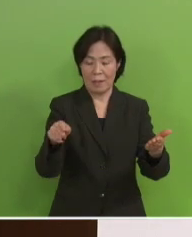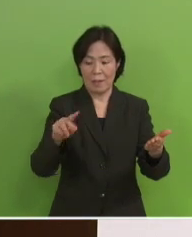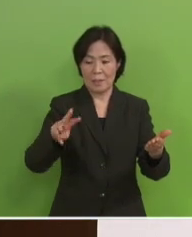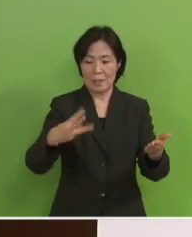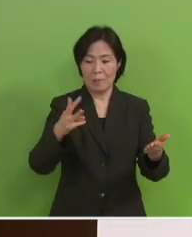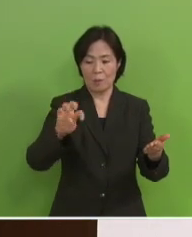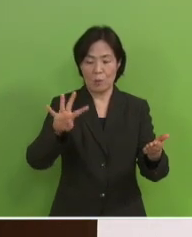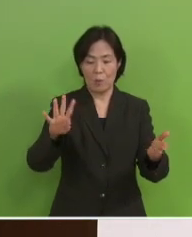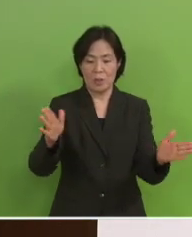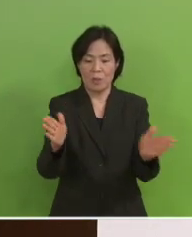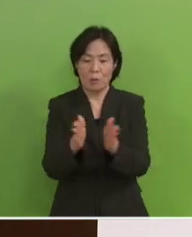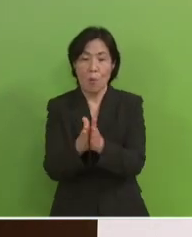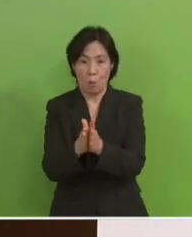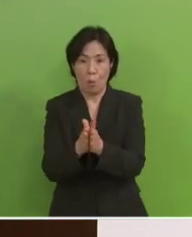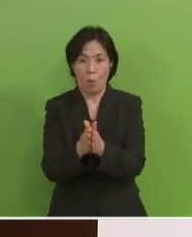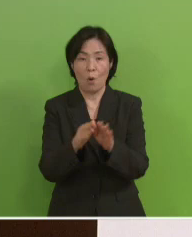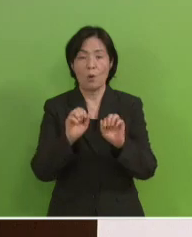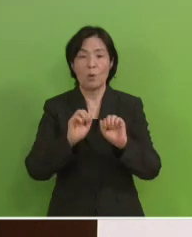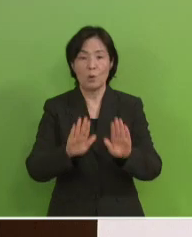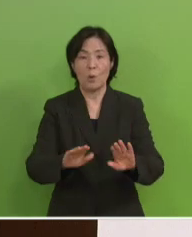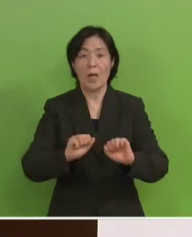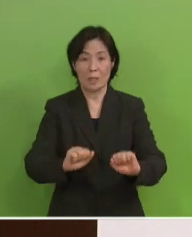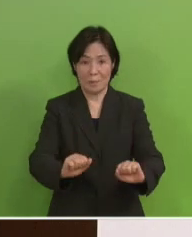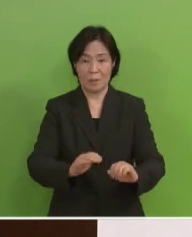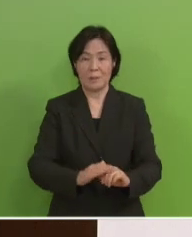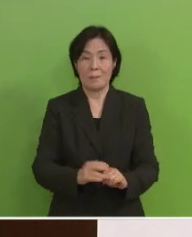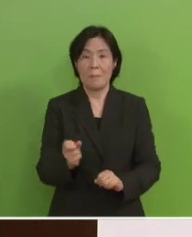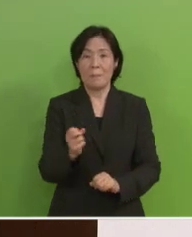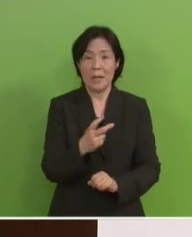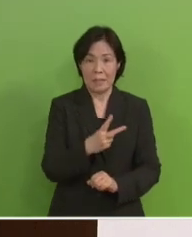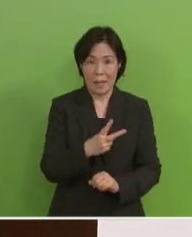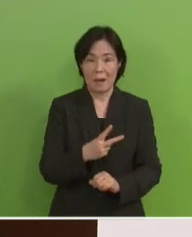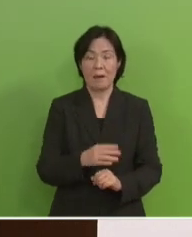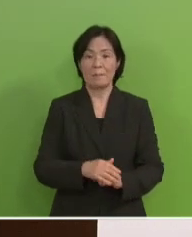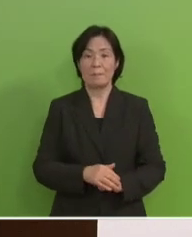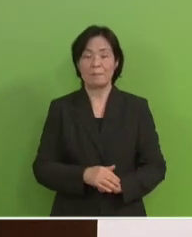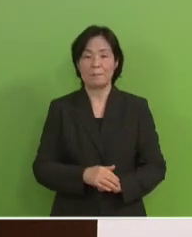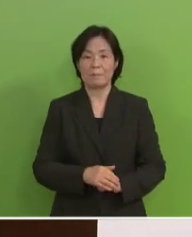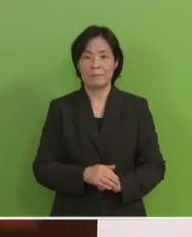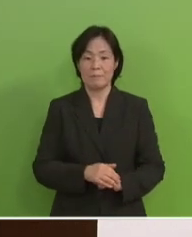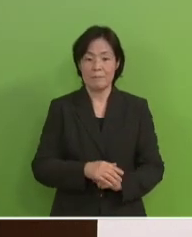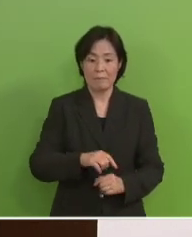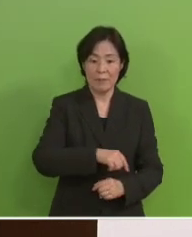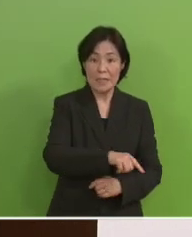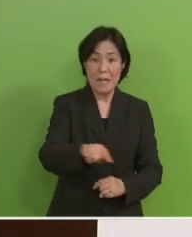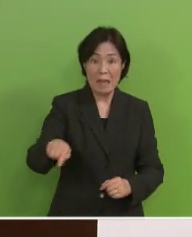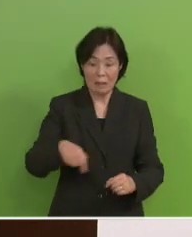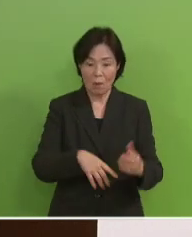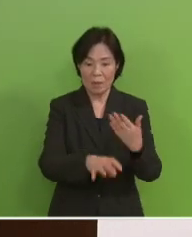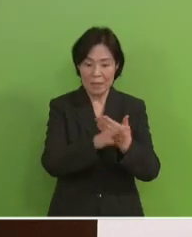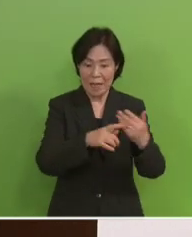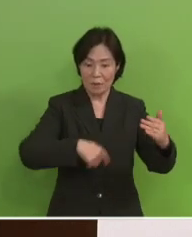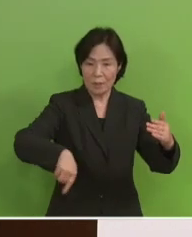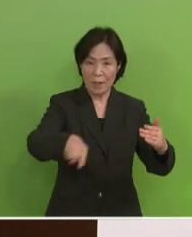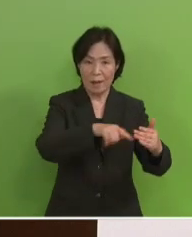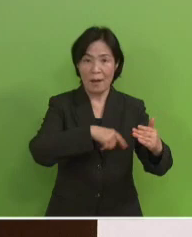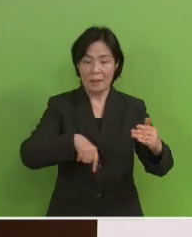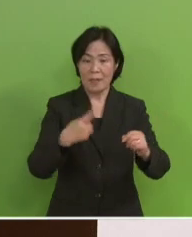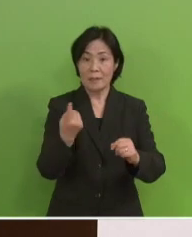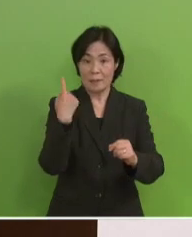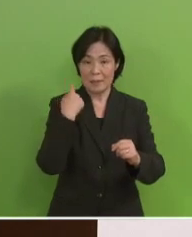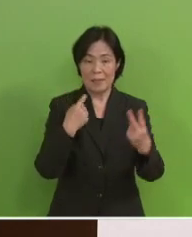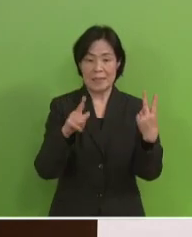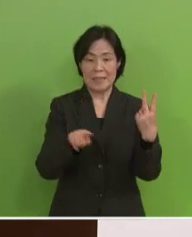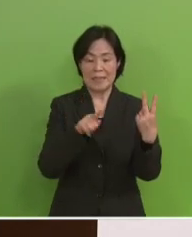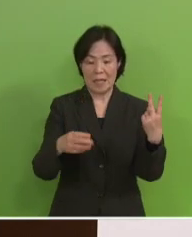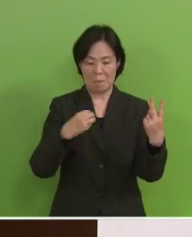方に統合を今日からいたしますまた明日これはいこれらの一連の事例の中で昨日は2